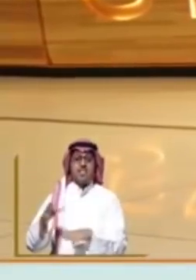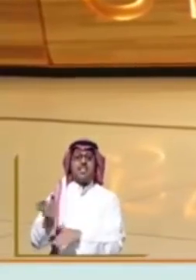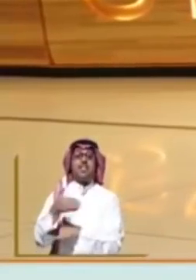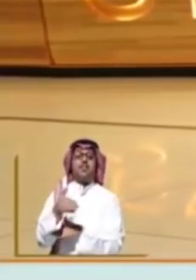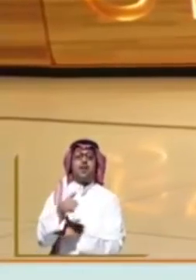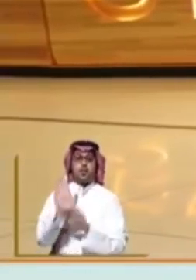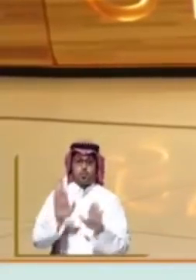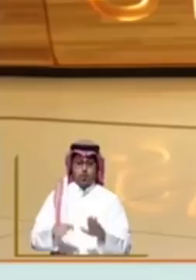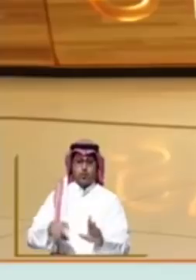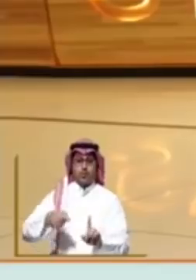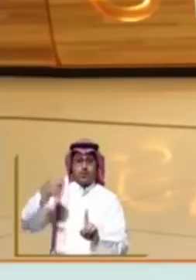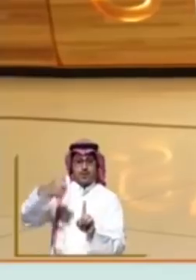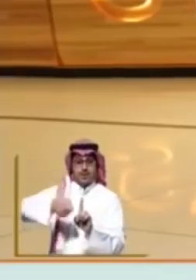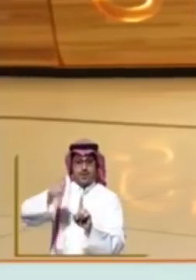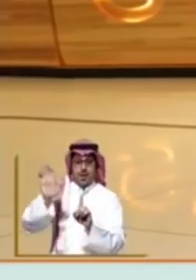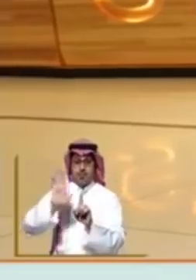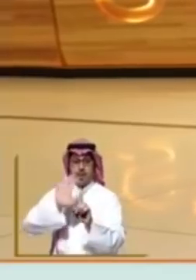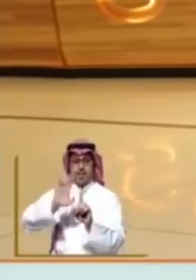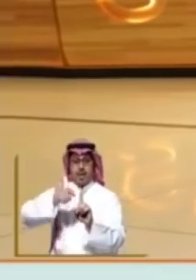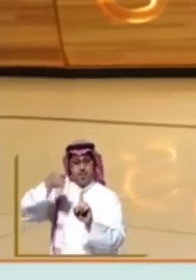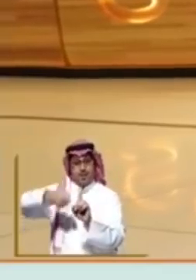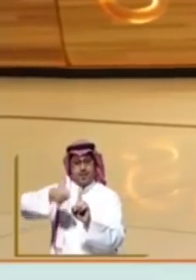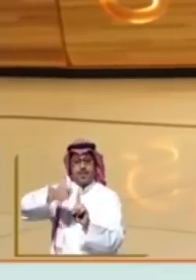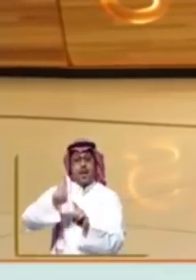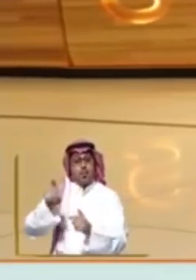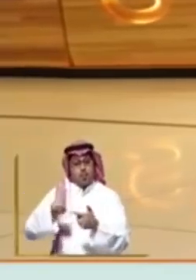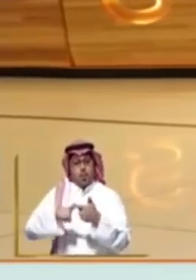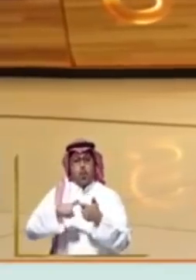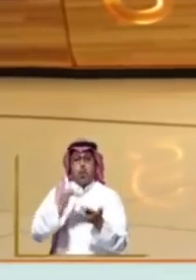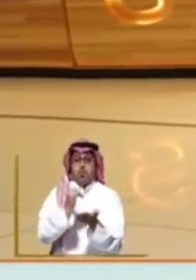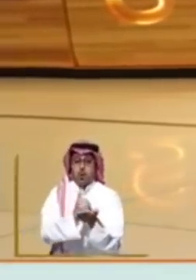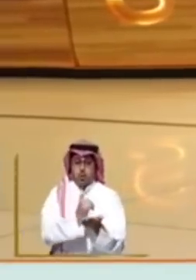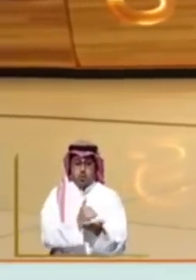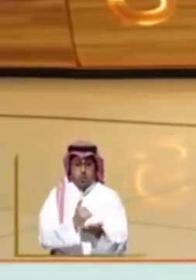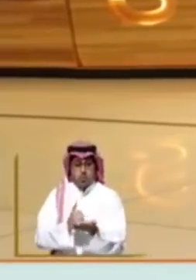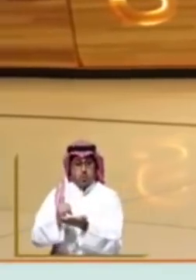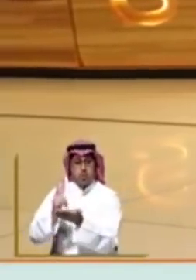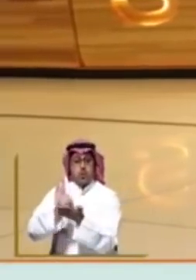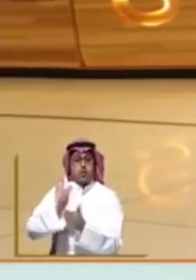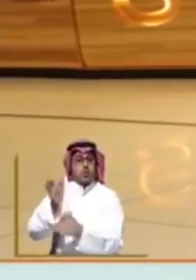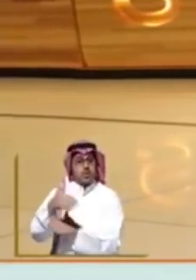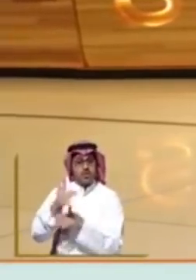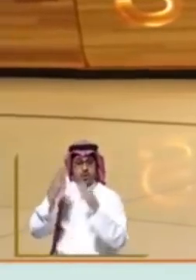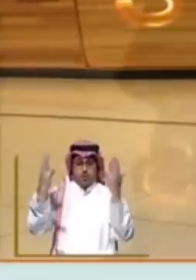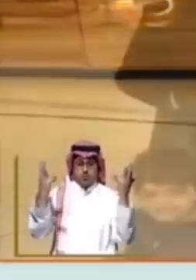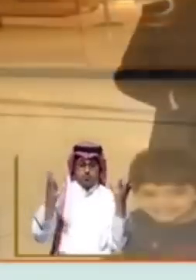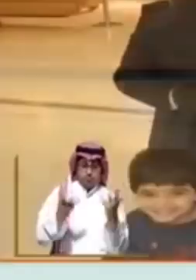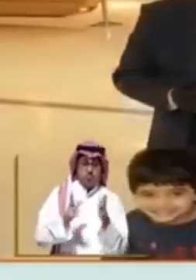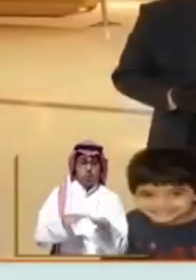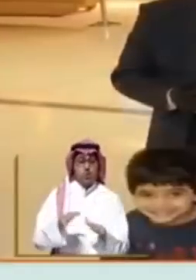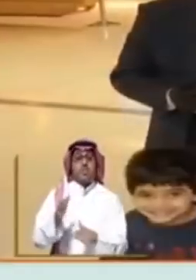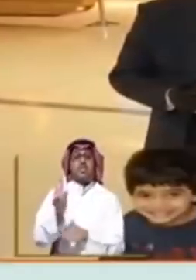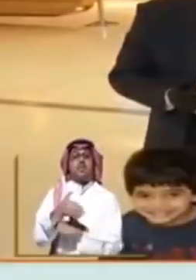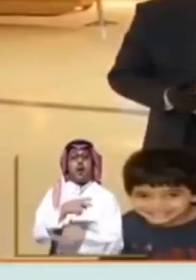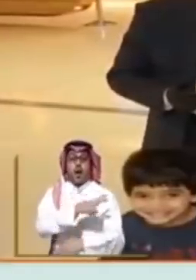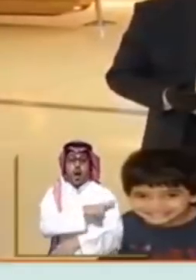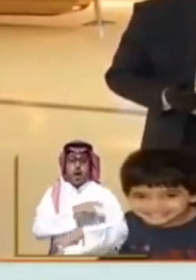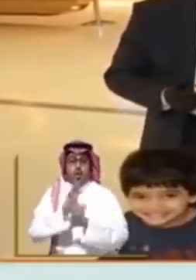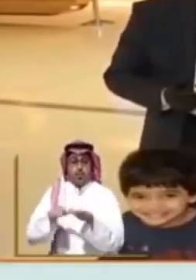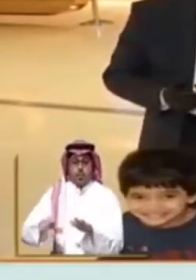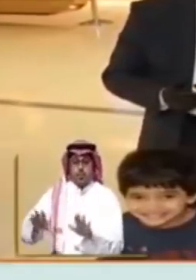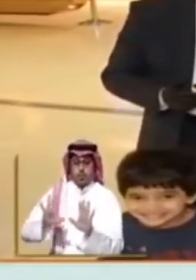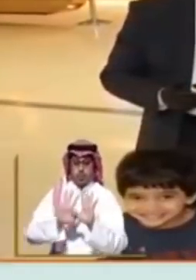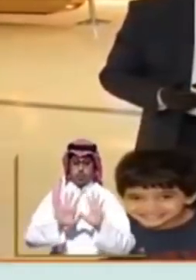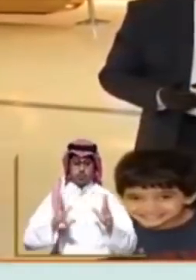الشريفين لدى أستراليا مساعد بن إبراهيم السليم والقنصل العام للمملكة في سيدني وعدد من أعضاء السفارة. وقد عبر